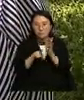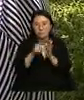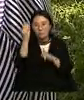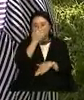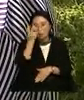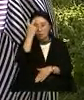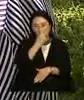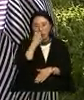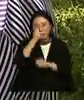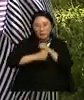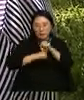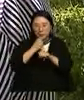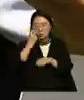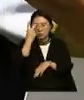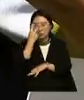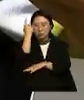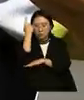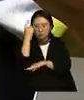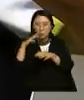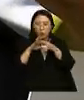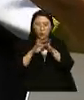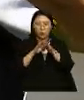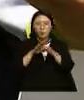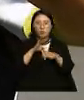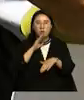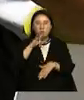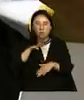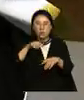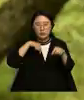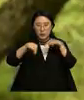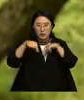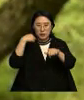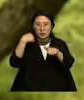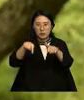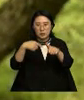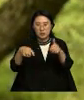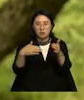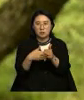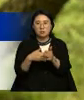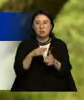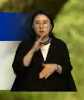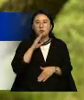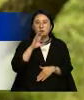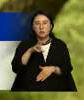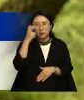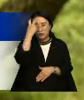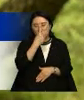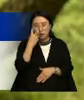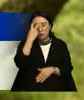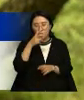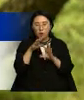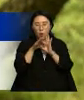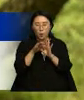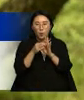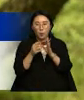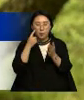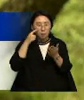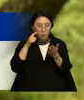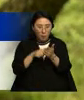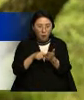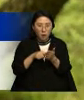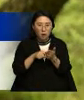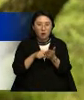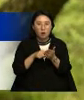결 관리와 자율 예찰 동을 위 현장 지도를 함께 하고 있습니다 어 현장 예찰을 통해서 발생